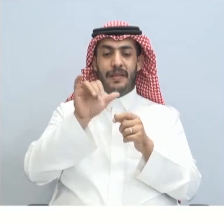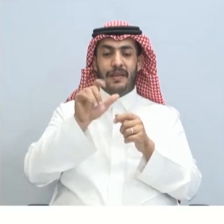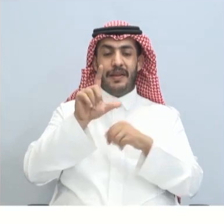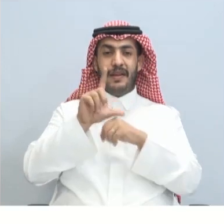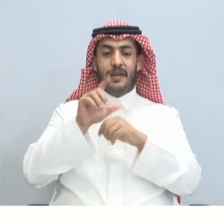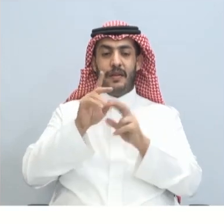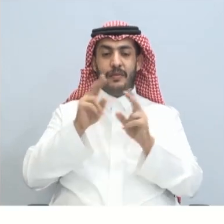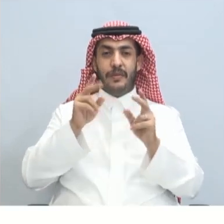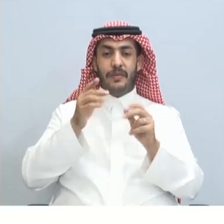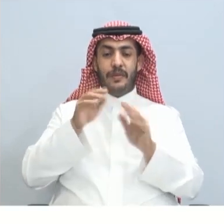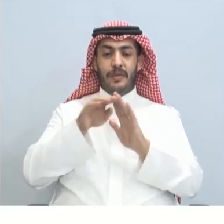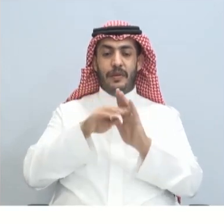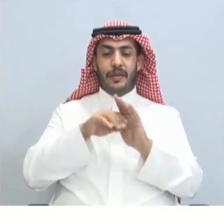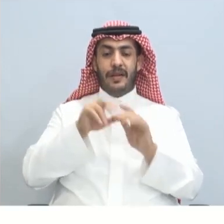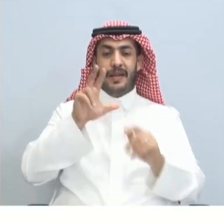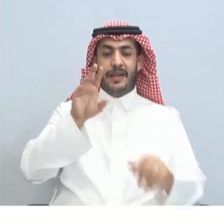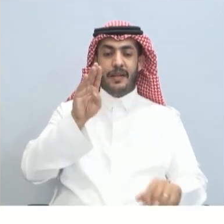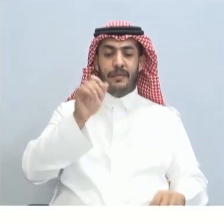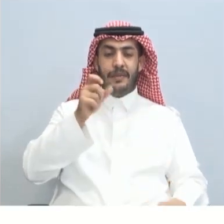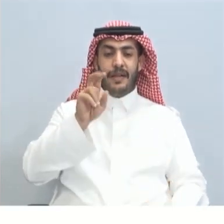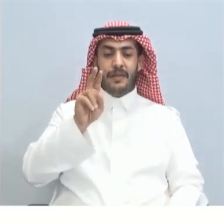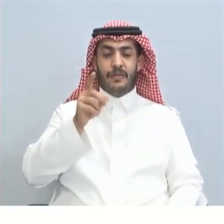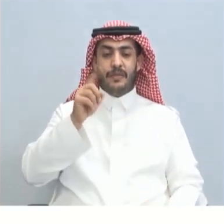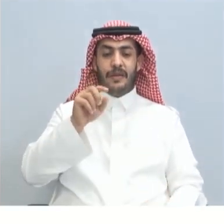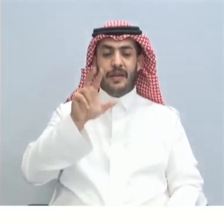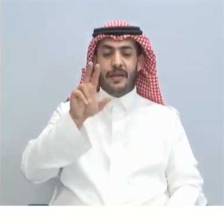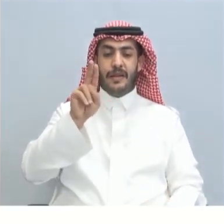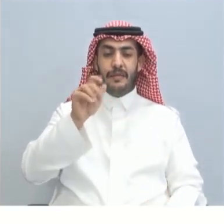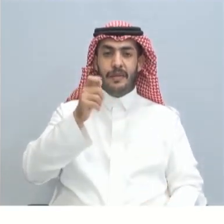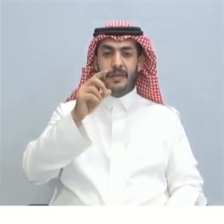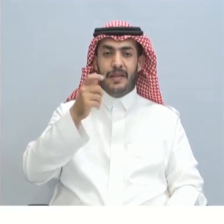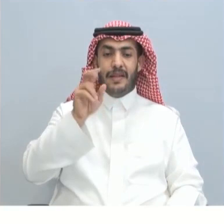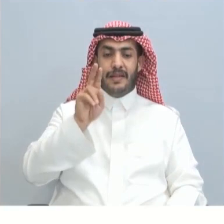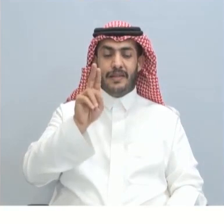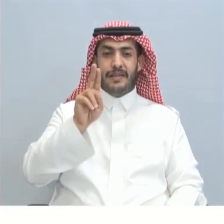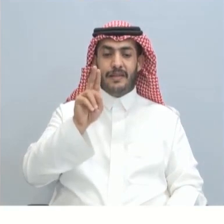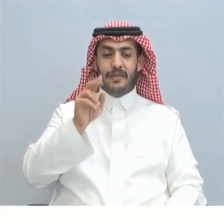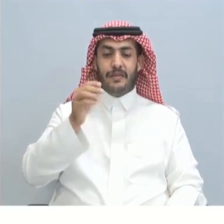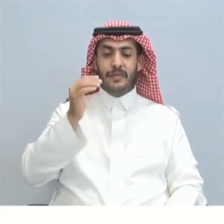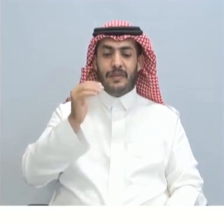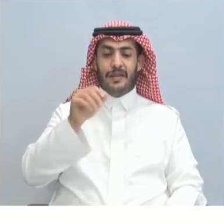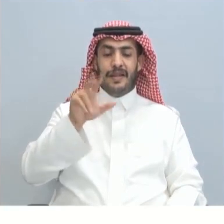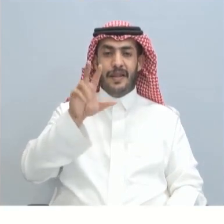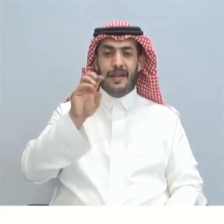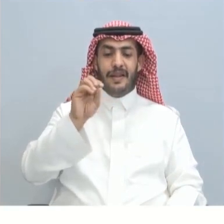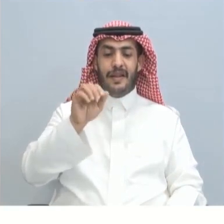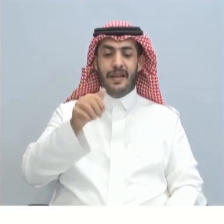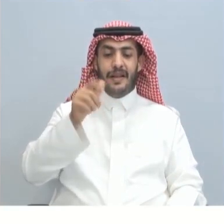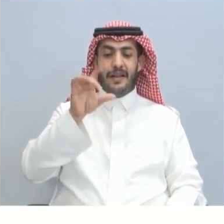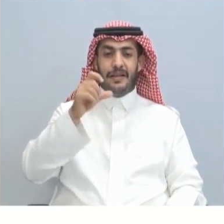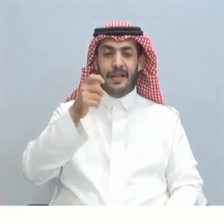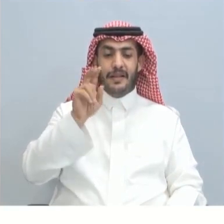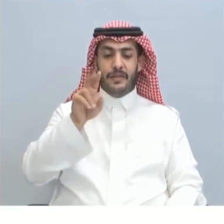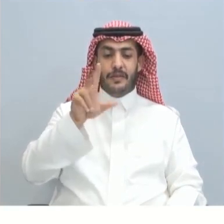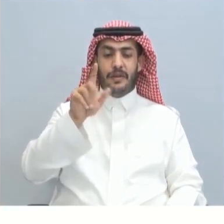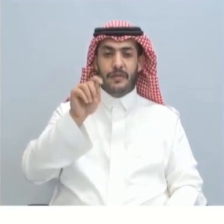رئيسه اخرى ومنها الكبريتات والكبريت تيدات ولدينا الهاليدات